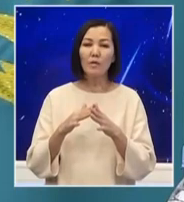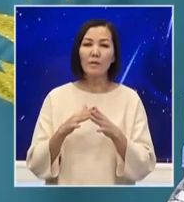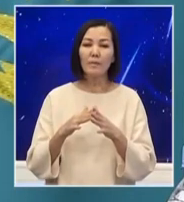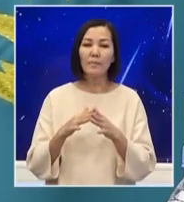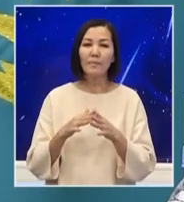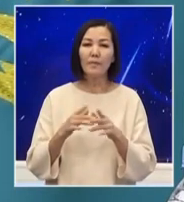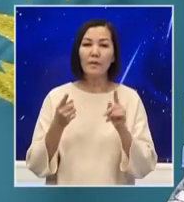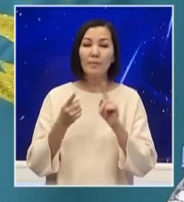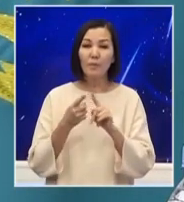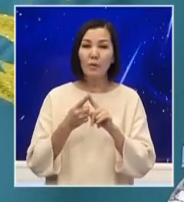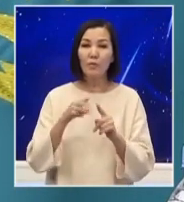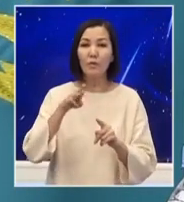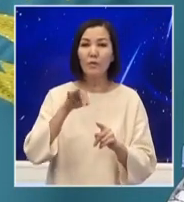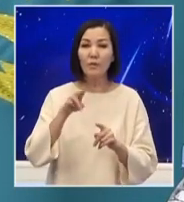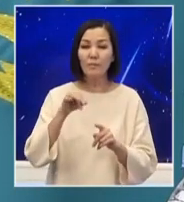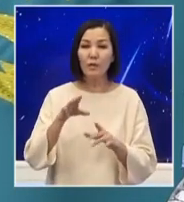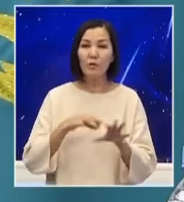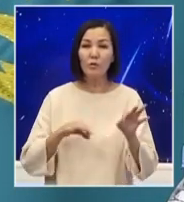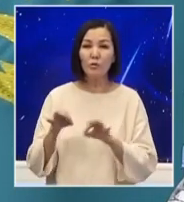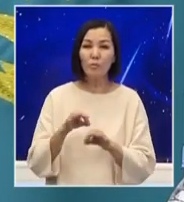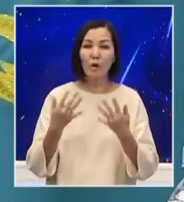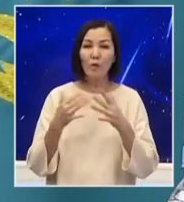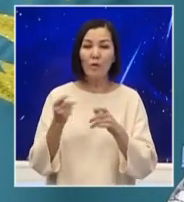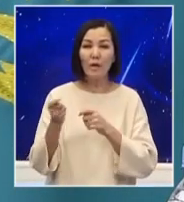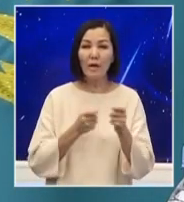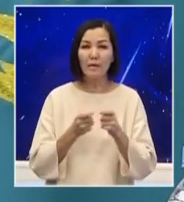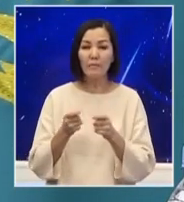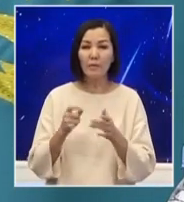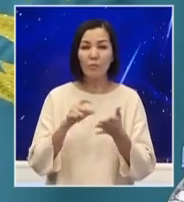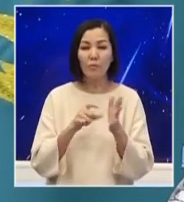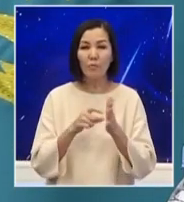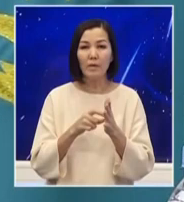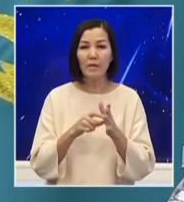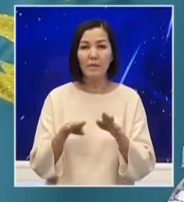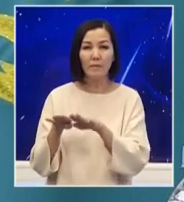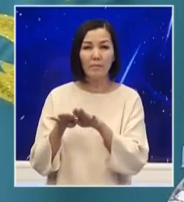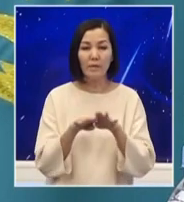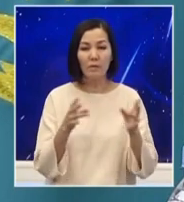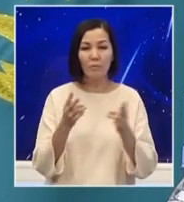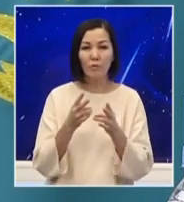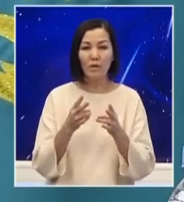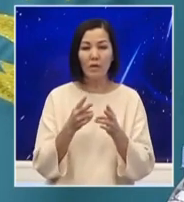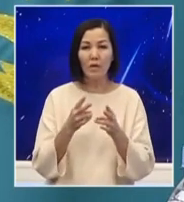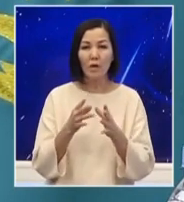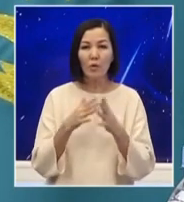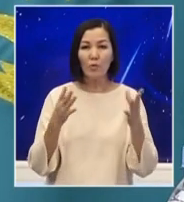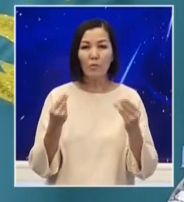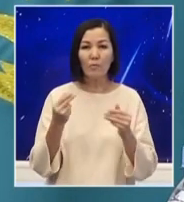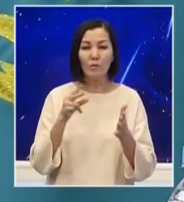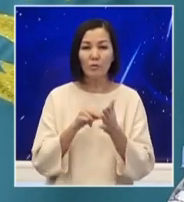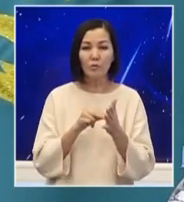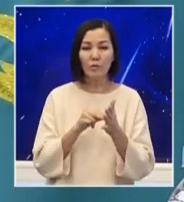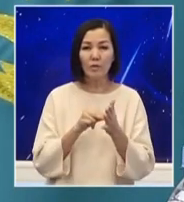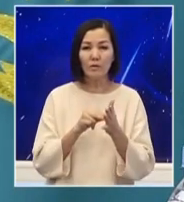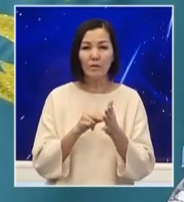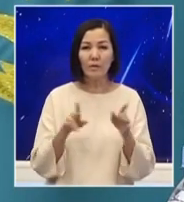Біреуін типтік жоба қылып жасаңдар. Бұл ауылдық әкімдік қой. Онда бөлмелерде бірдей болу шарт. Көлемі де, құны да бірдей болуы керек.